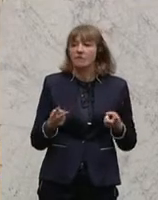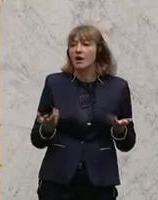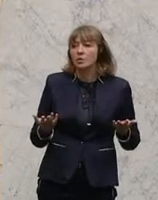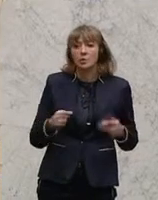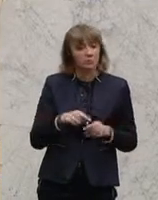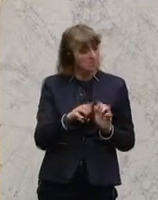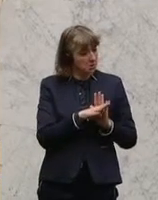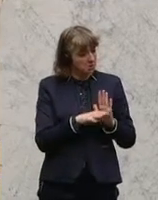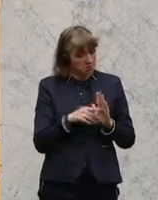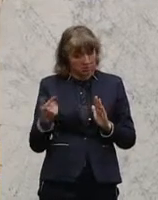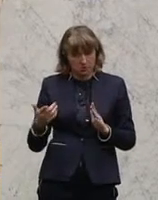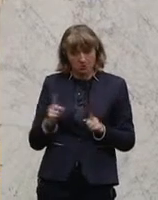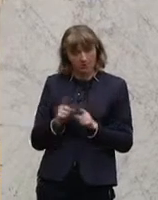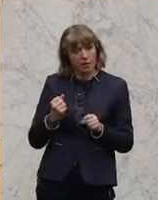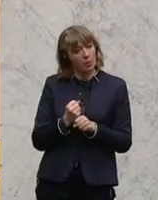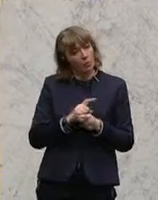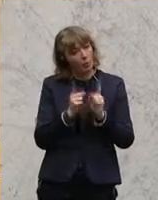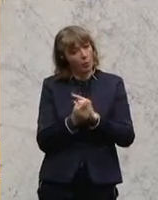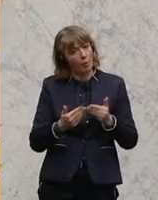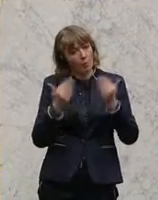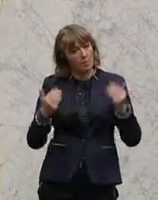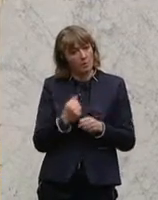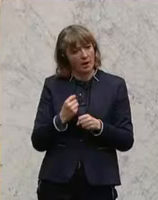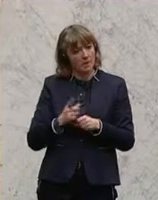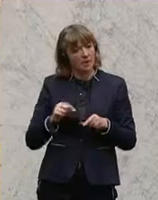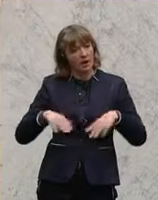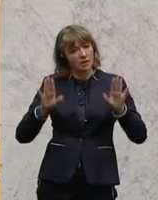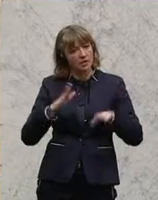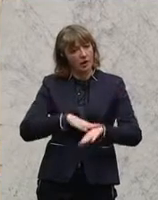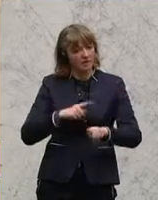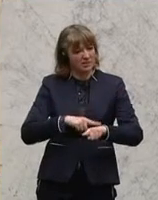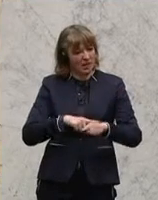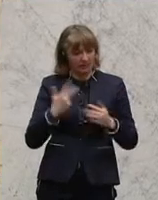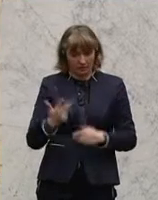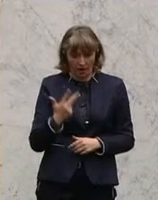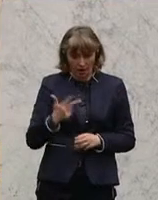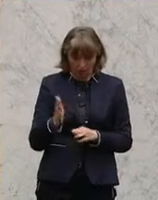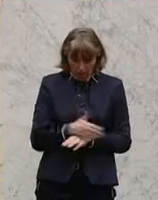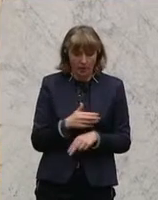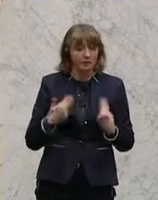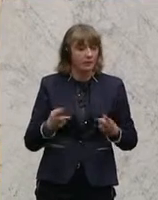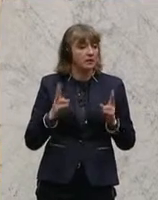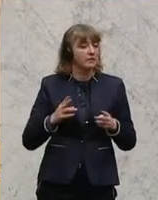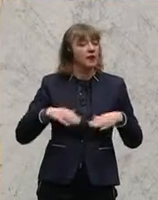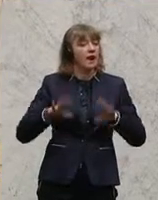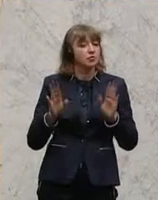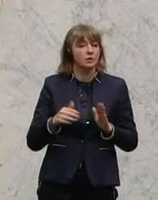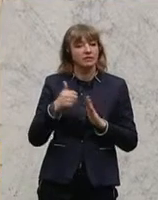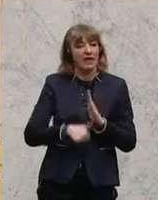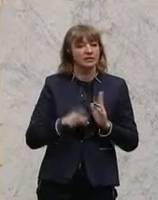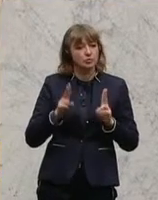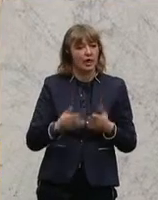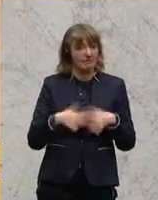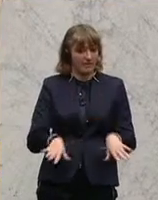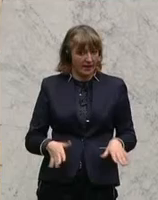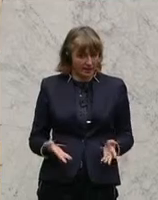mit diesem Gesetz das Gegenteil macht. Asyl auf Zeit. Nach 3 Jahren könnte der Asylstatus verloren